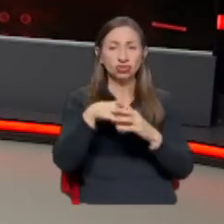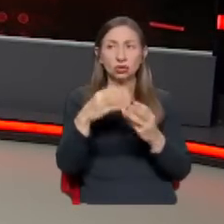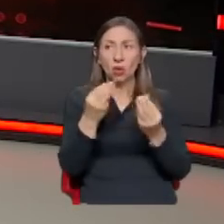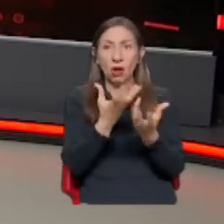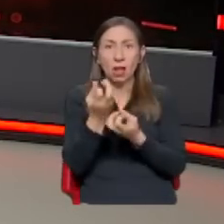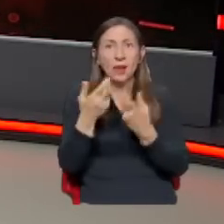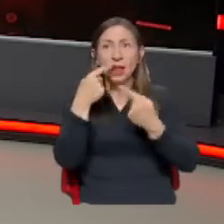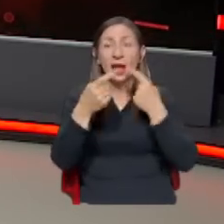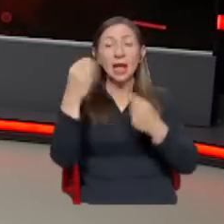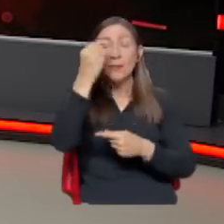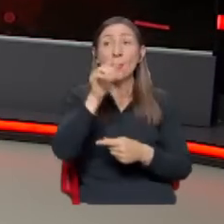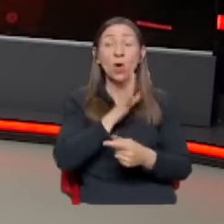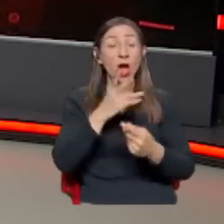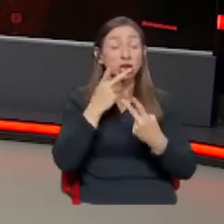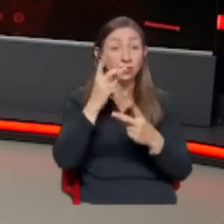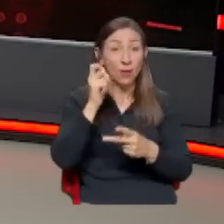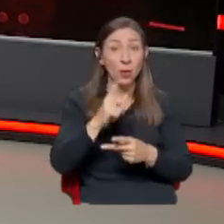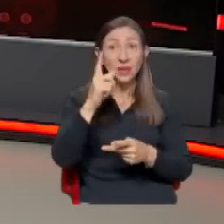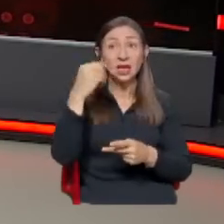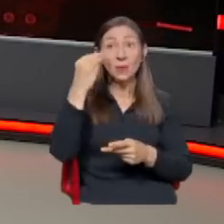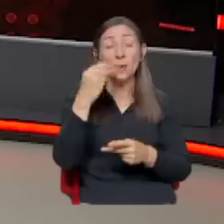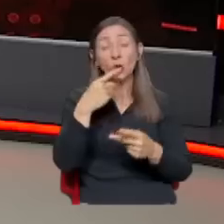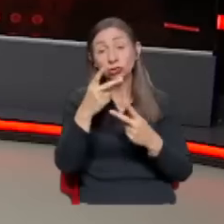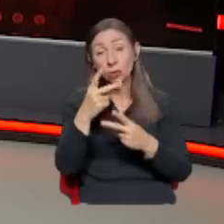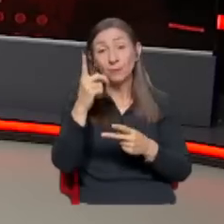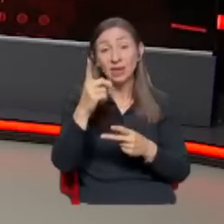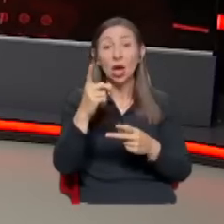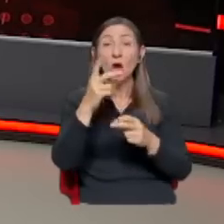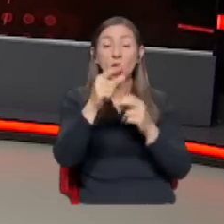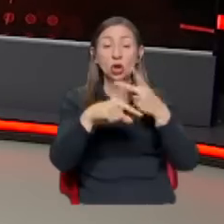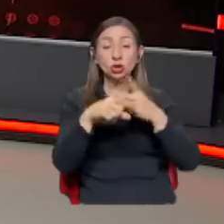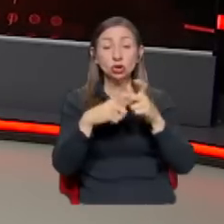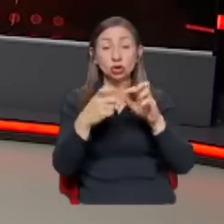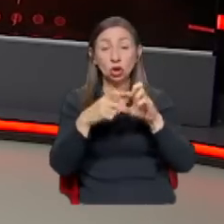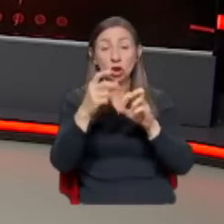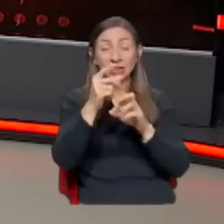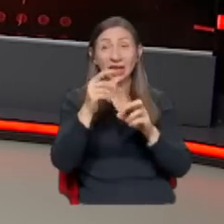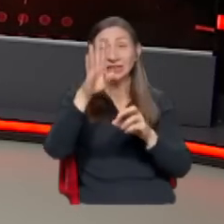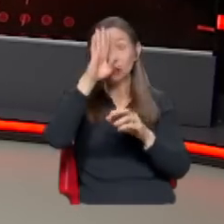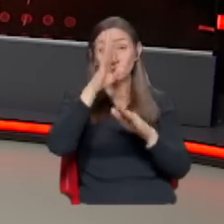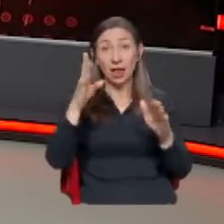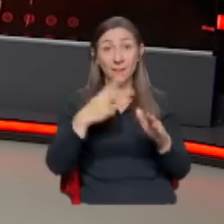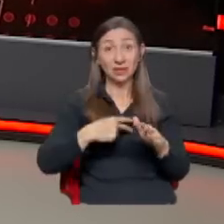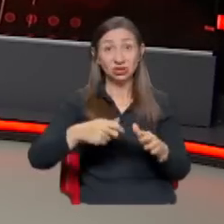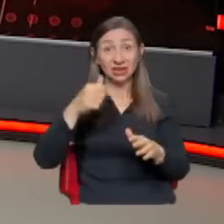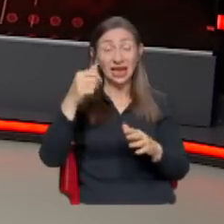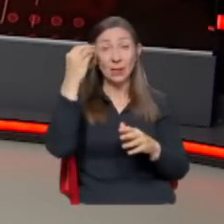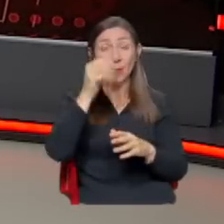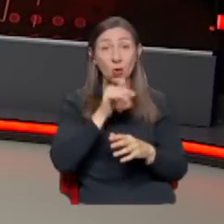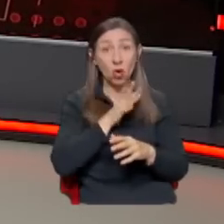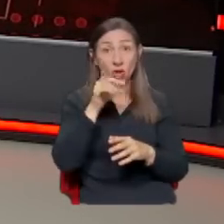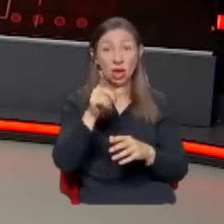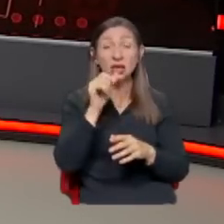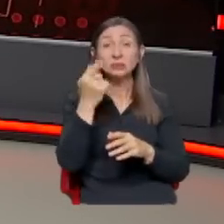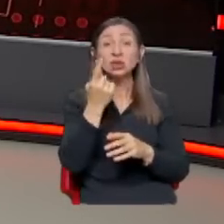hareketli. İmamoğlu konuşuyor, bir İmamoğlu konuşuyor, bir Özgür Özel. İstanbul Büyükşehir Belediye Başkanı Ekrem